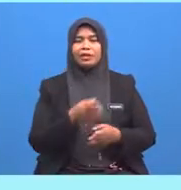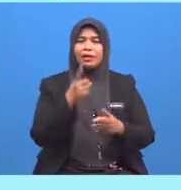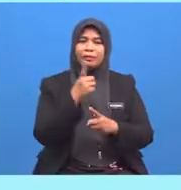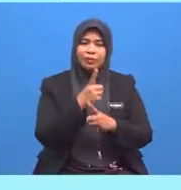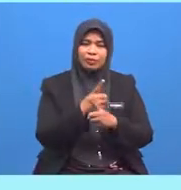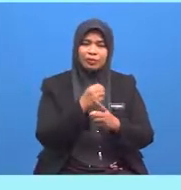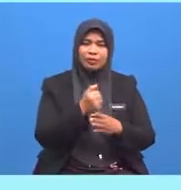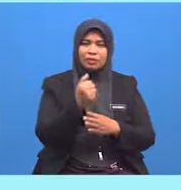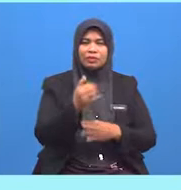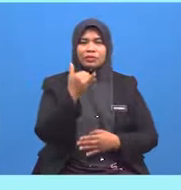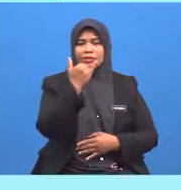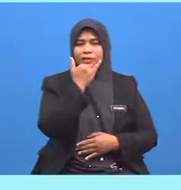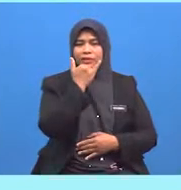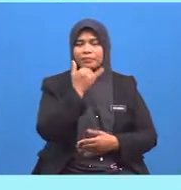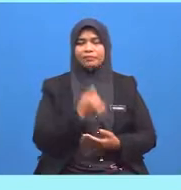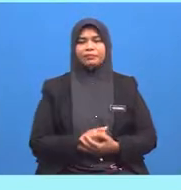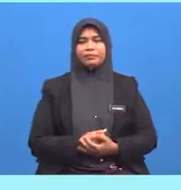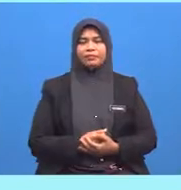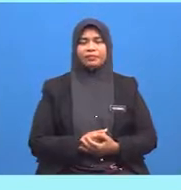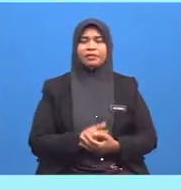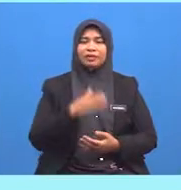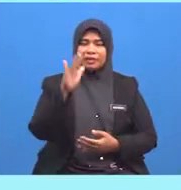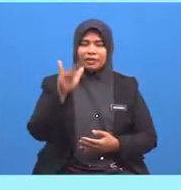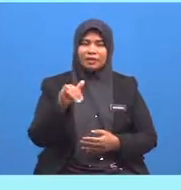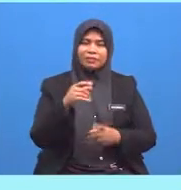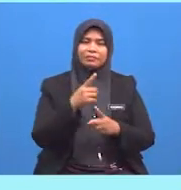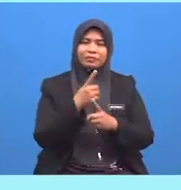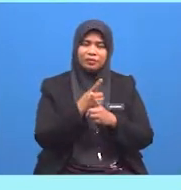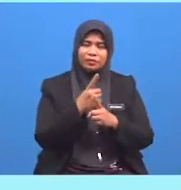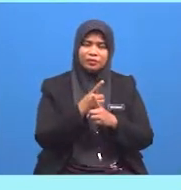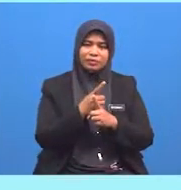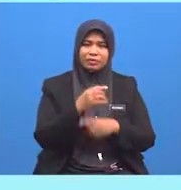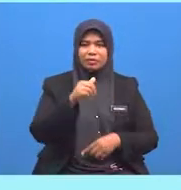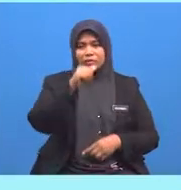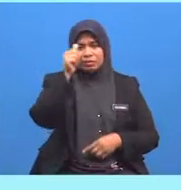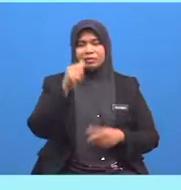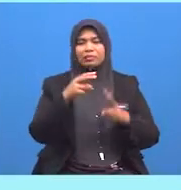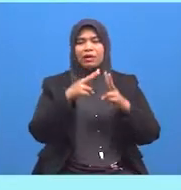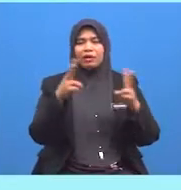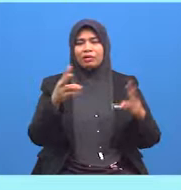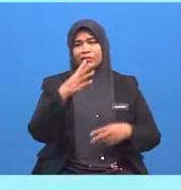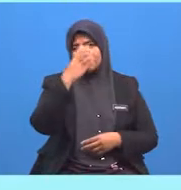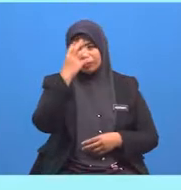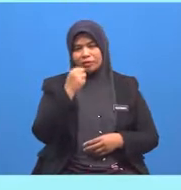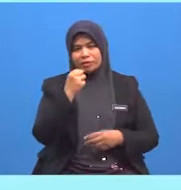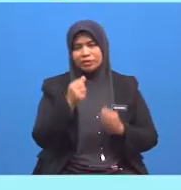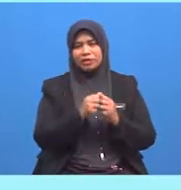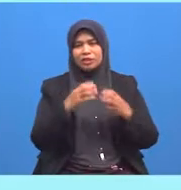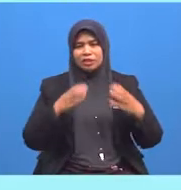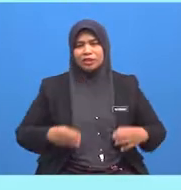atau salah ye betul Allah Makmur ke cari hidup tersebut